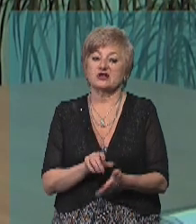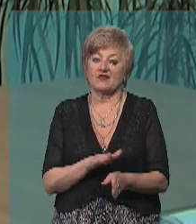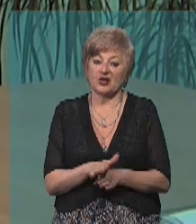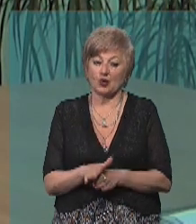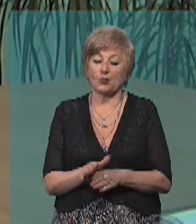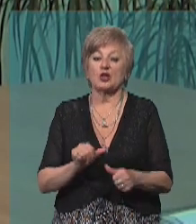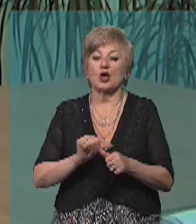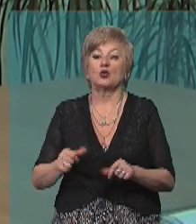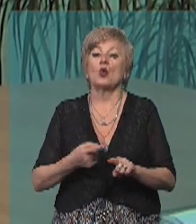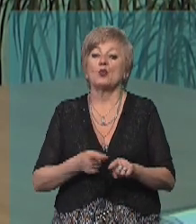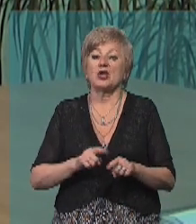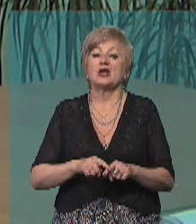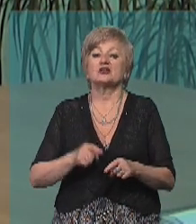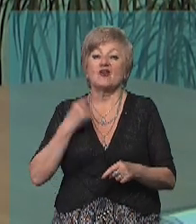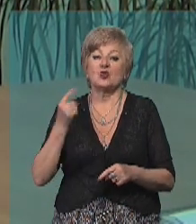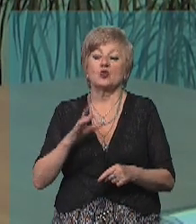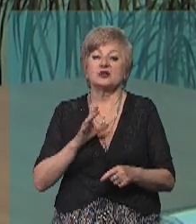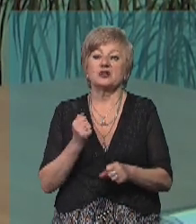Крім того, в області було створено